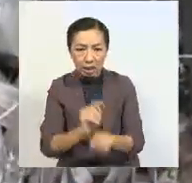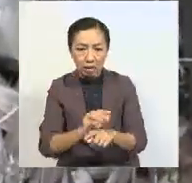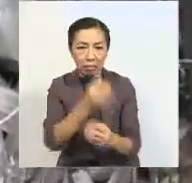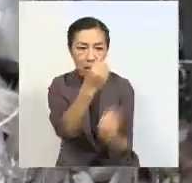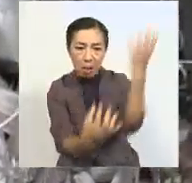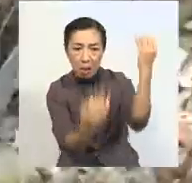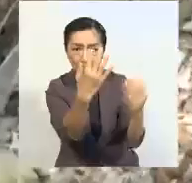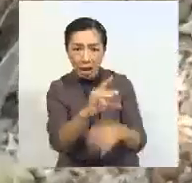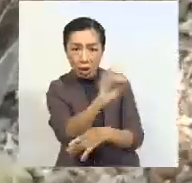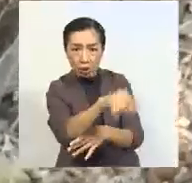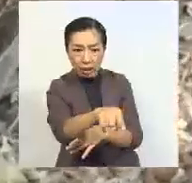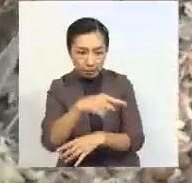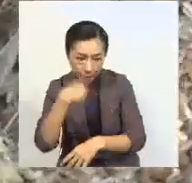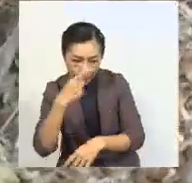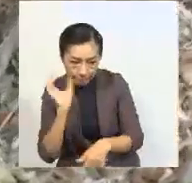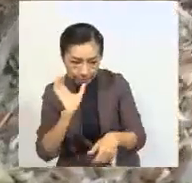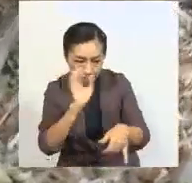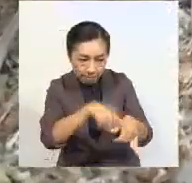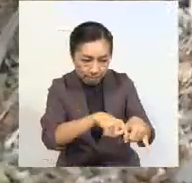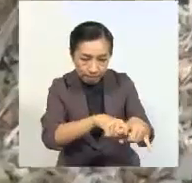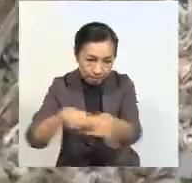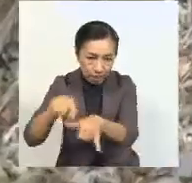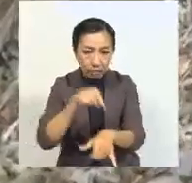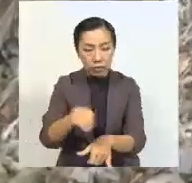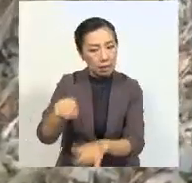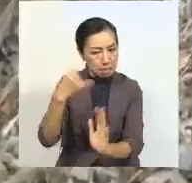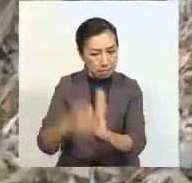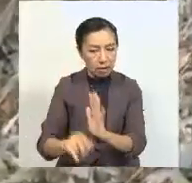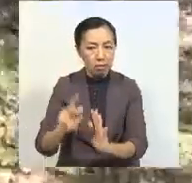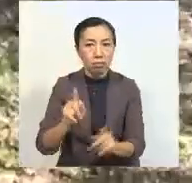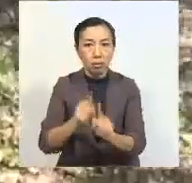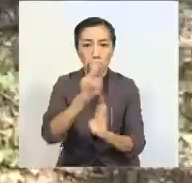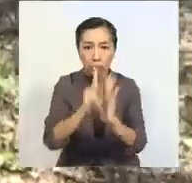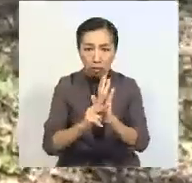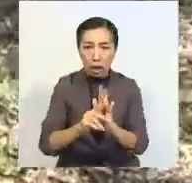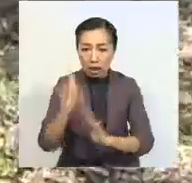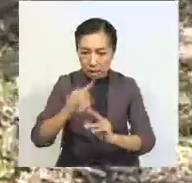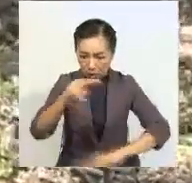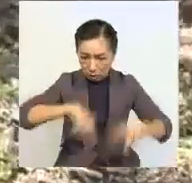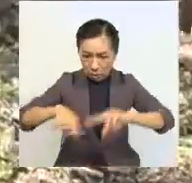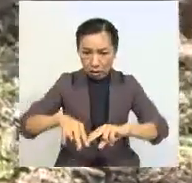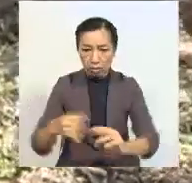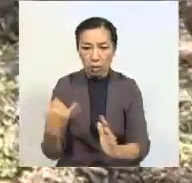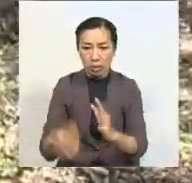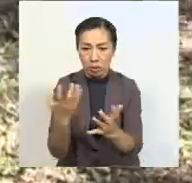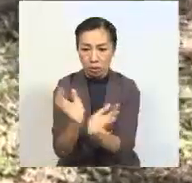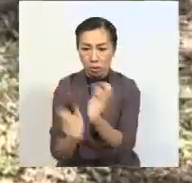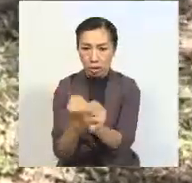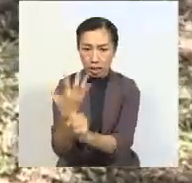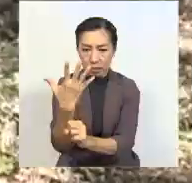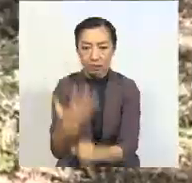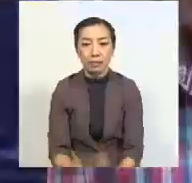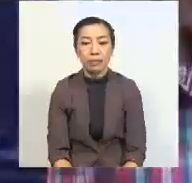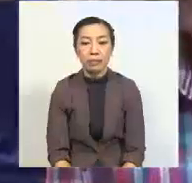สัตว์ป่าถือว่ามีความผิดนะครับมีความผิดตามพระราชบัญญัติคุ้มครองสัตว์ซึ่งมีโทษจำคุก5ปีครับ